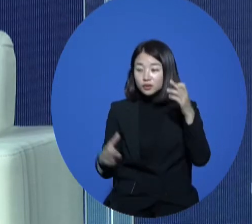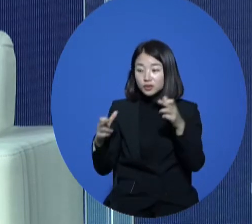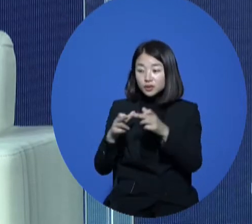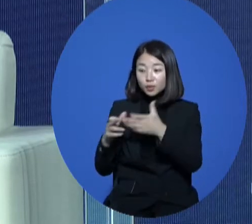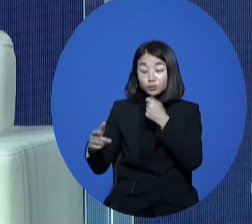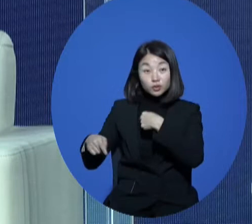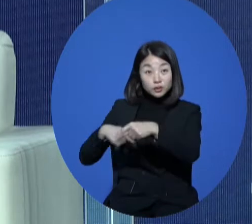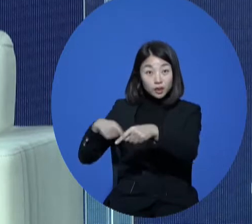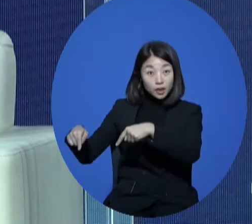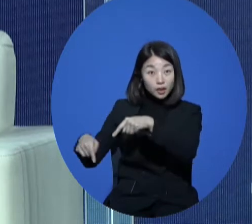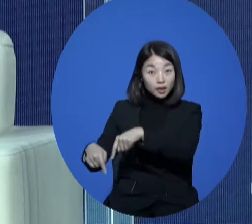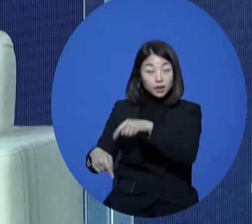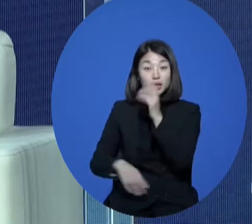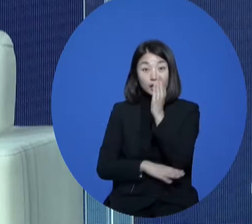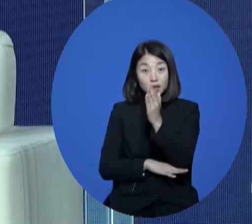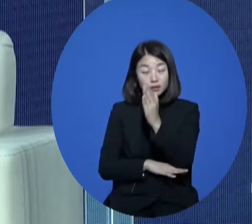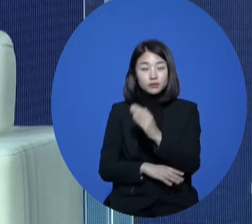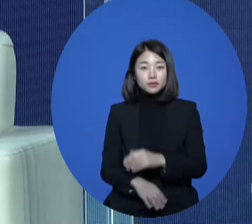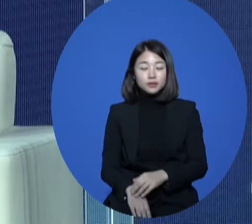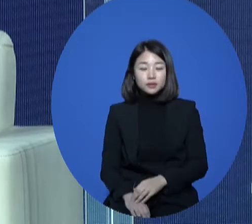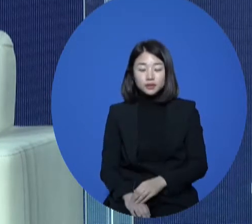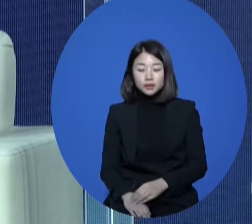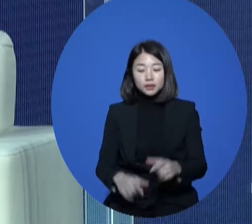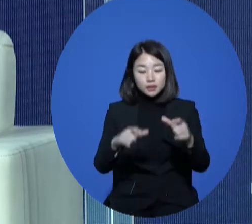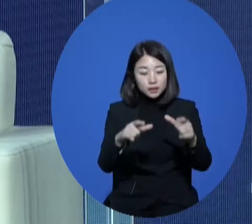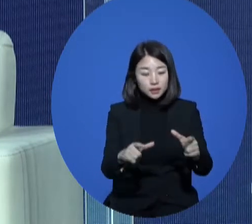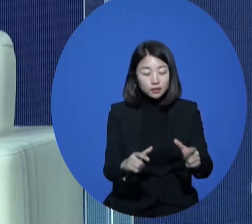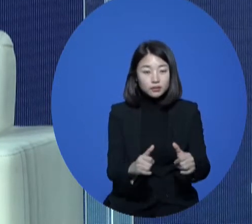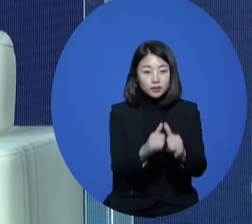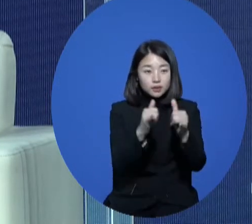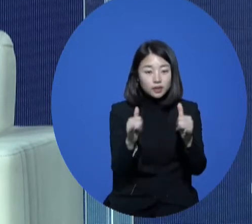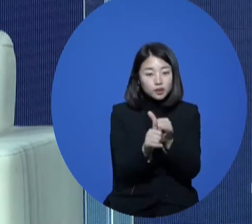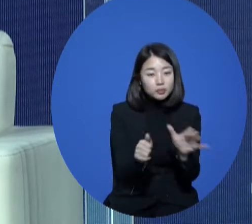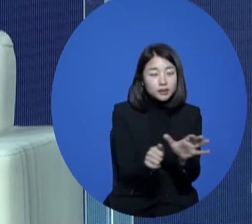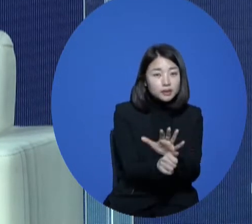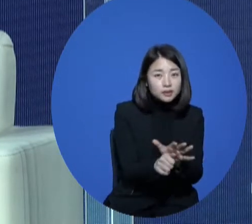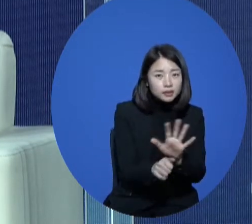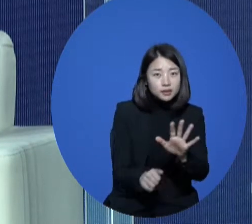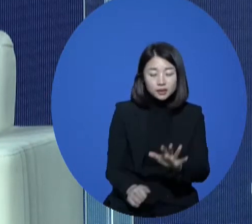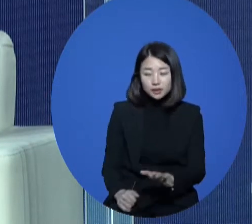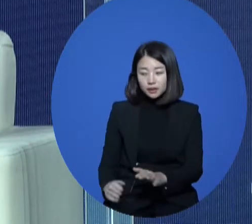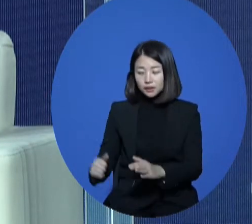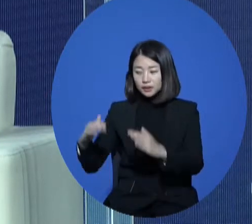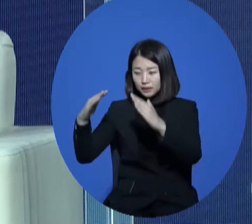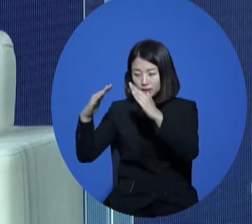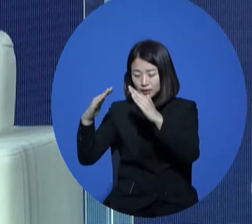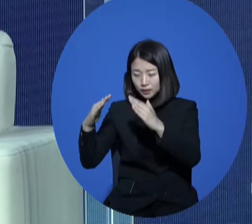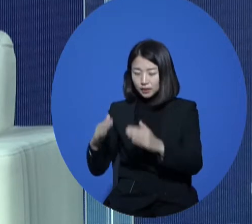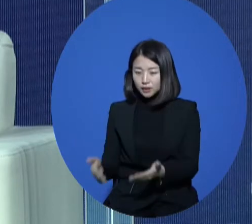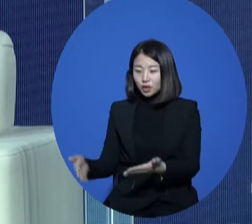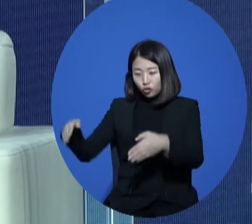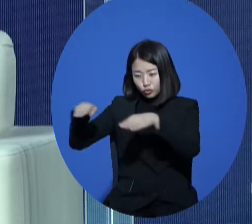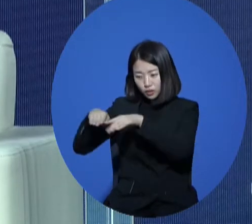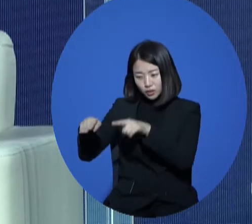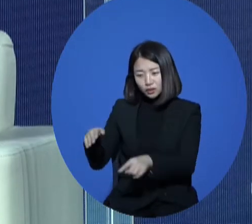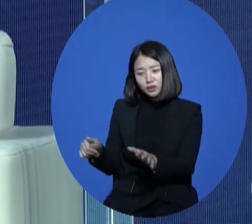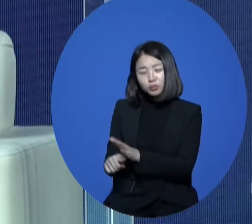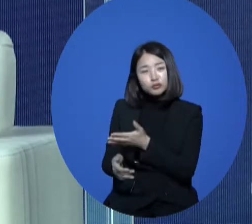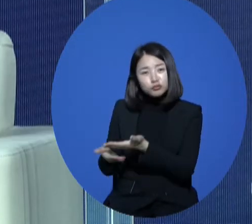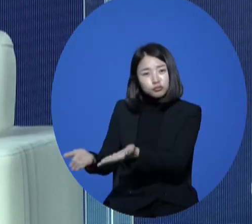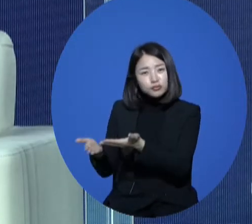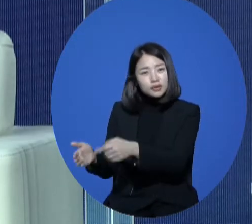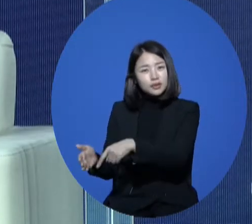자체가 지역사회 서비스를 기반으로 설계되어 왔던 것이 아니라 시설 중심으로 설계되었던 이런